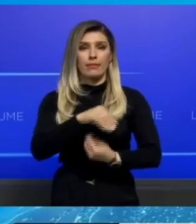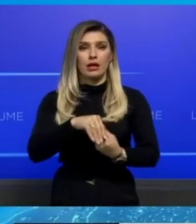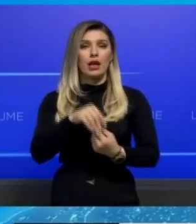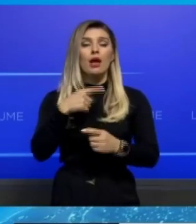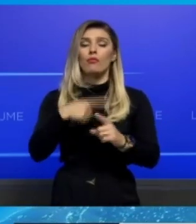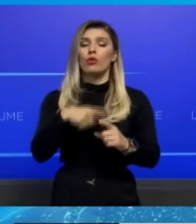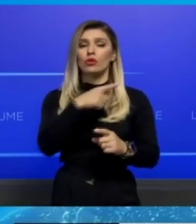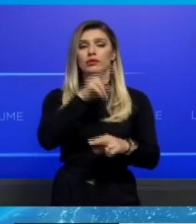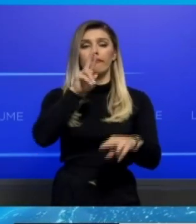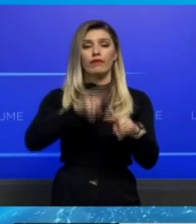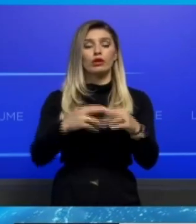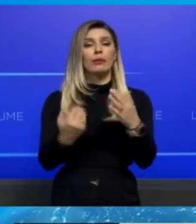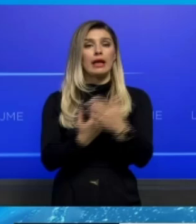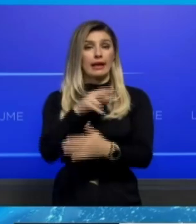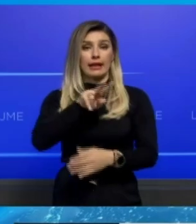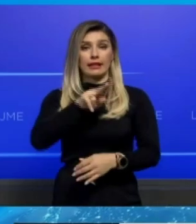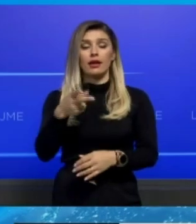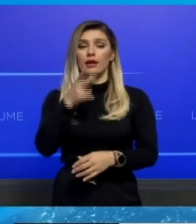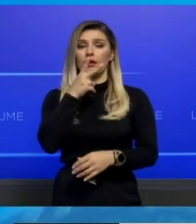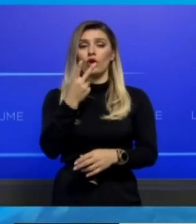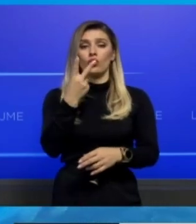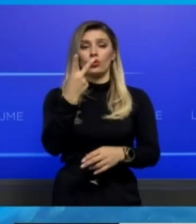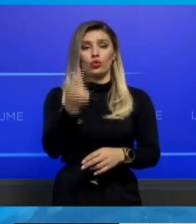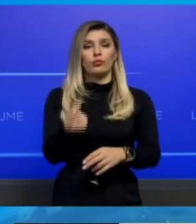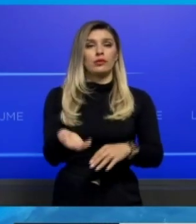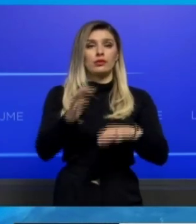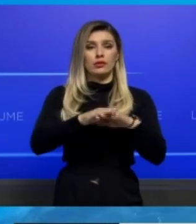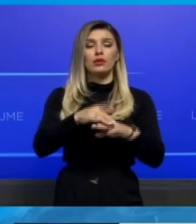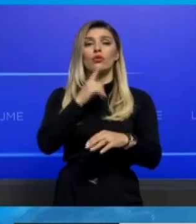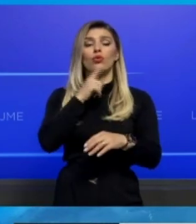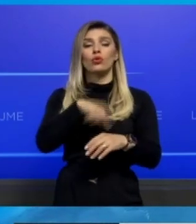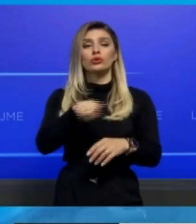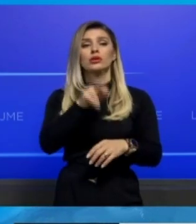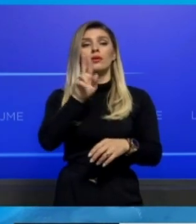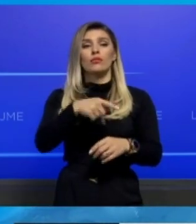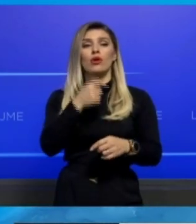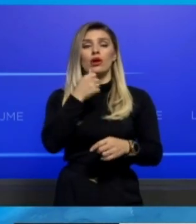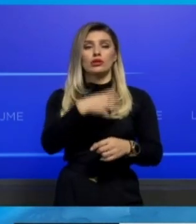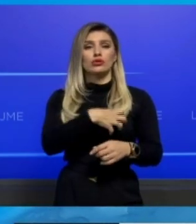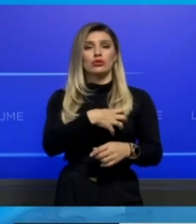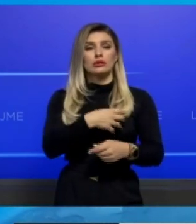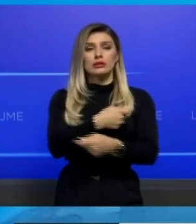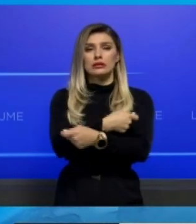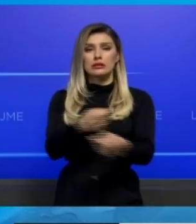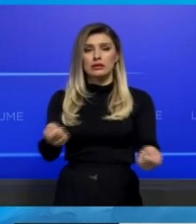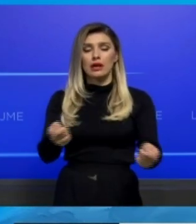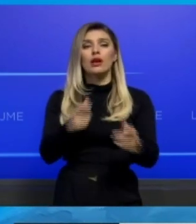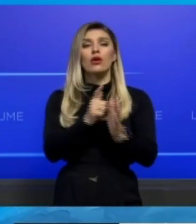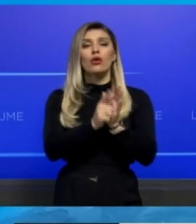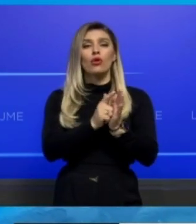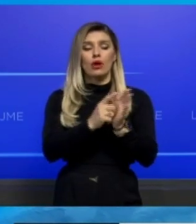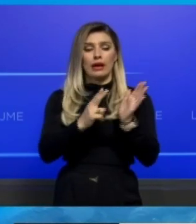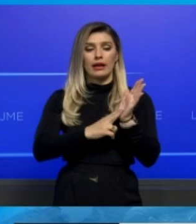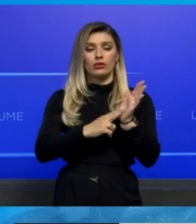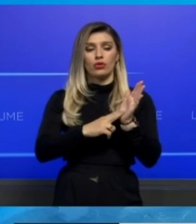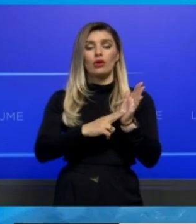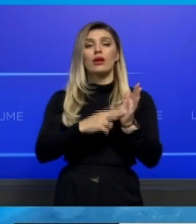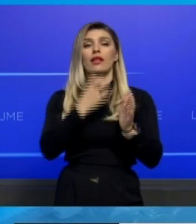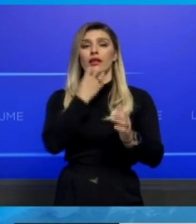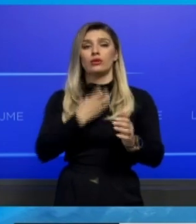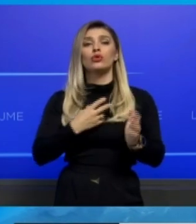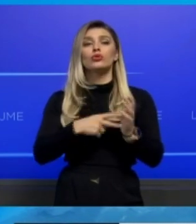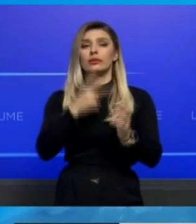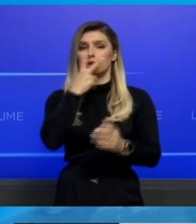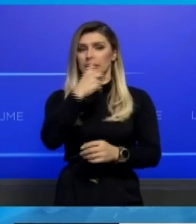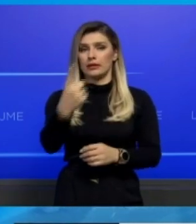ekzekutivi miratoi edhe vendimin për dyfishtimin e pagesës për përfituesit e skemës së ndihmës sociale për periudhën